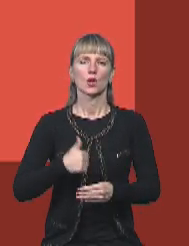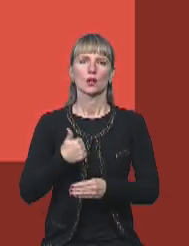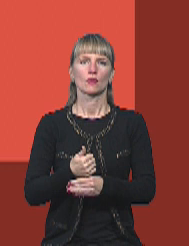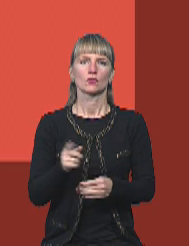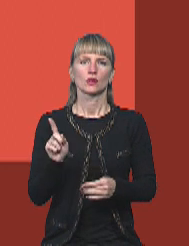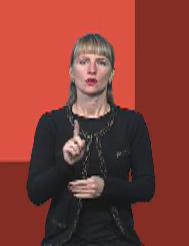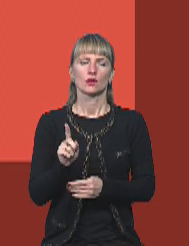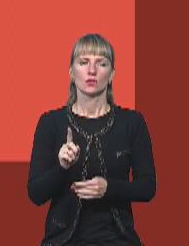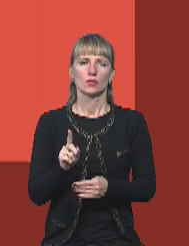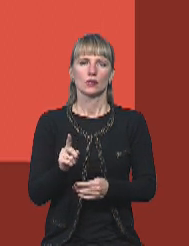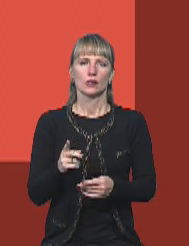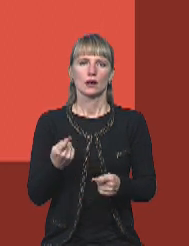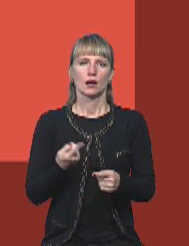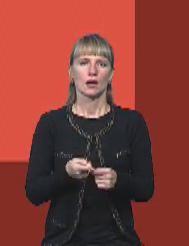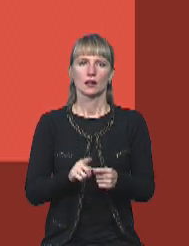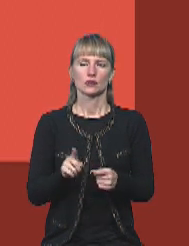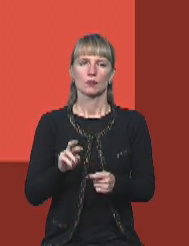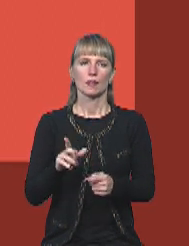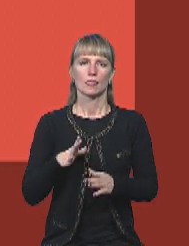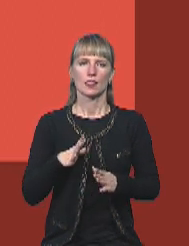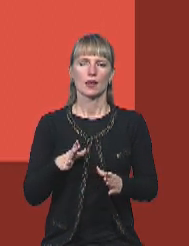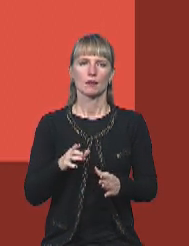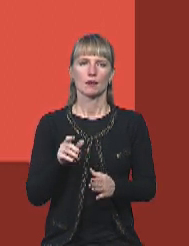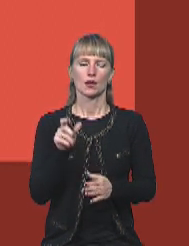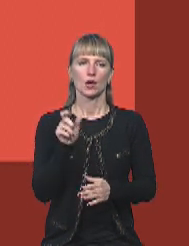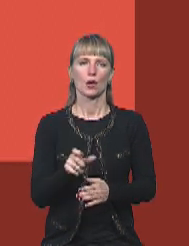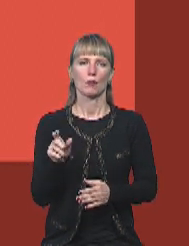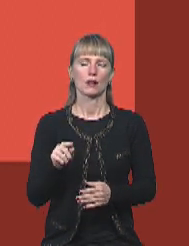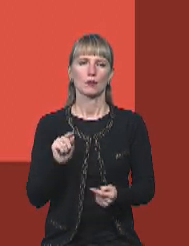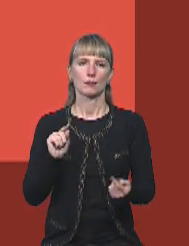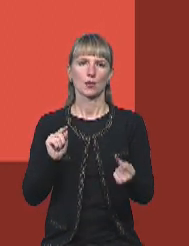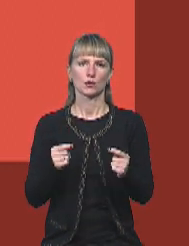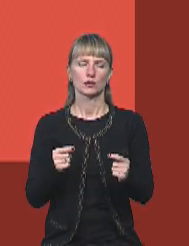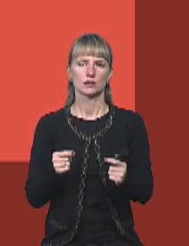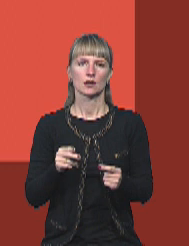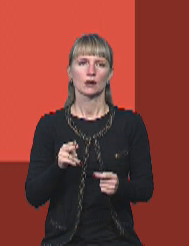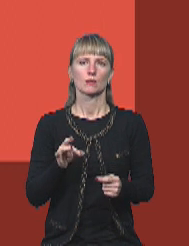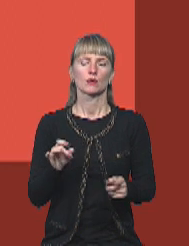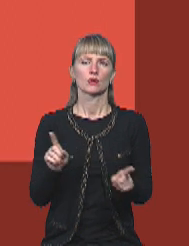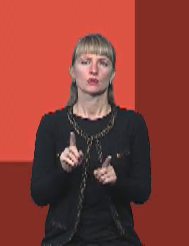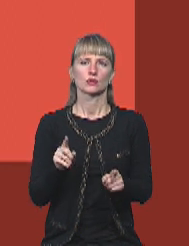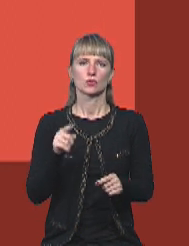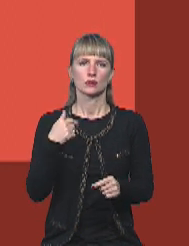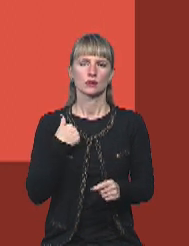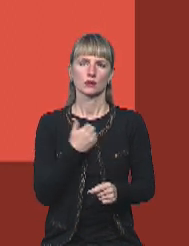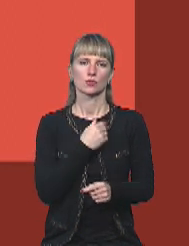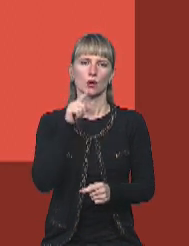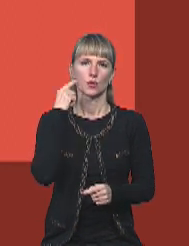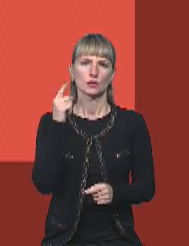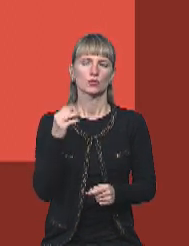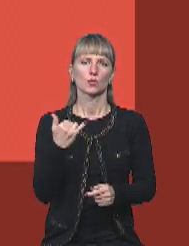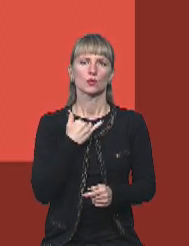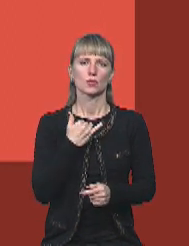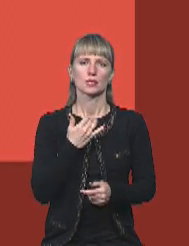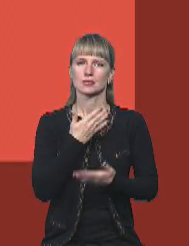нас зараз це не переросло в громадянське протистояння. Це те, про що постійно говорить Росія, що у нас ніяка